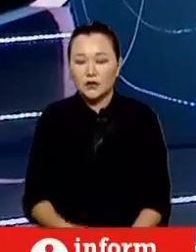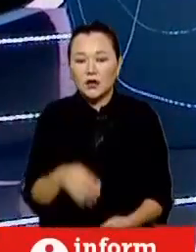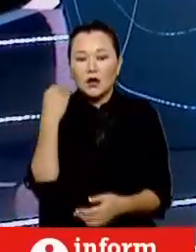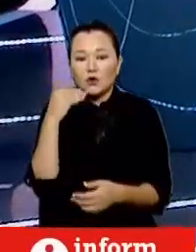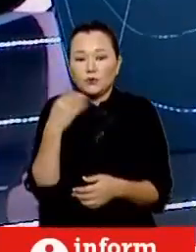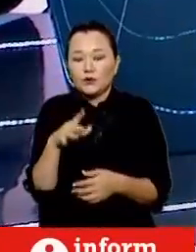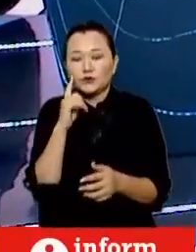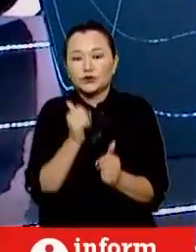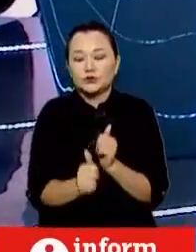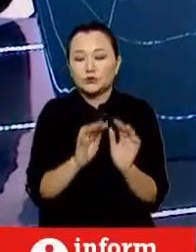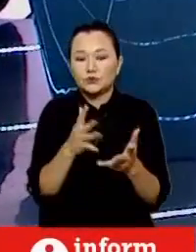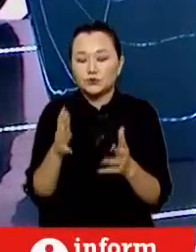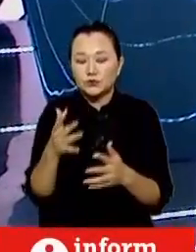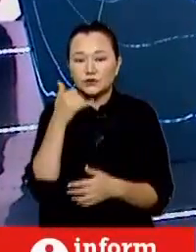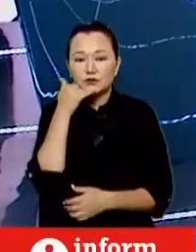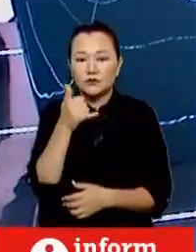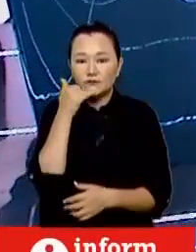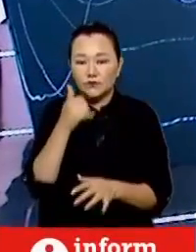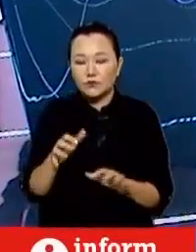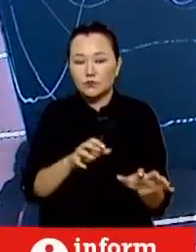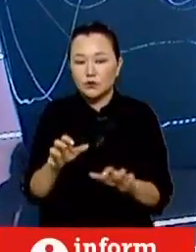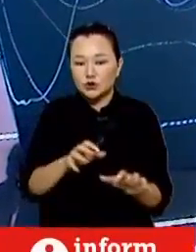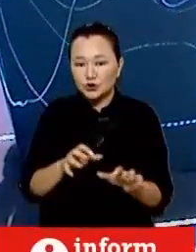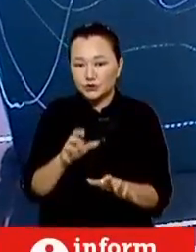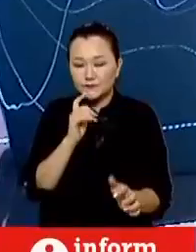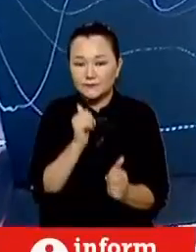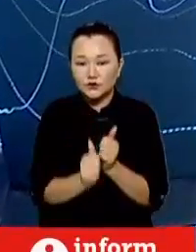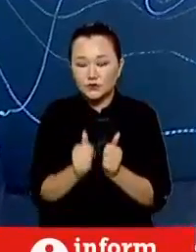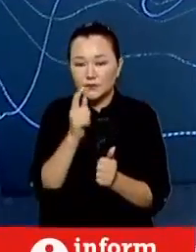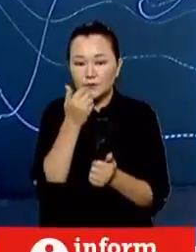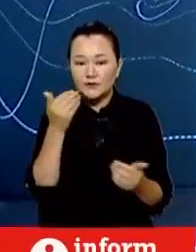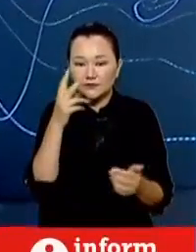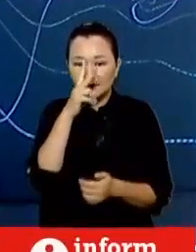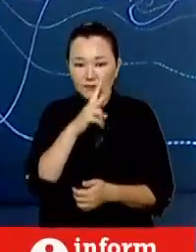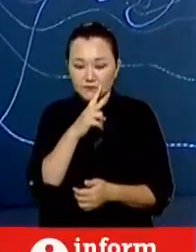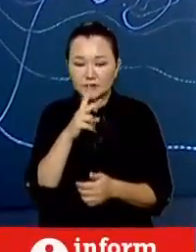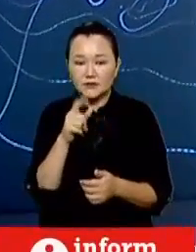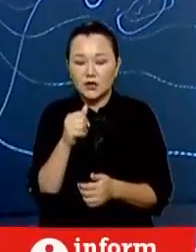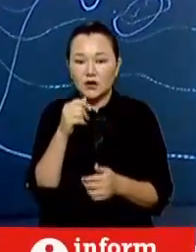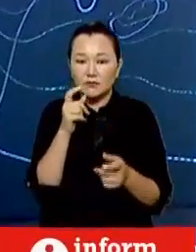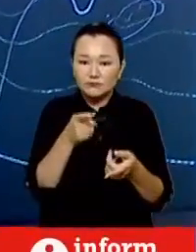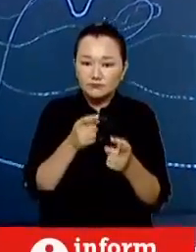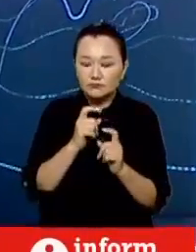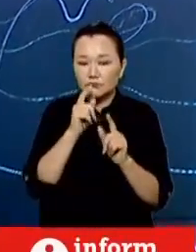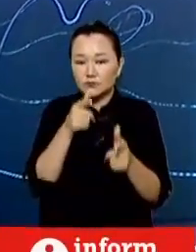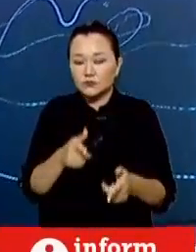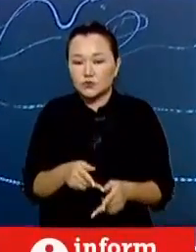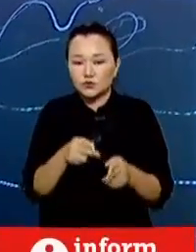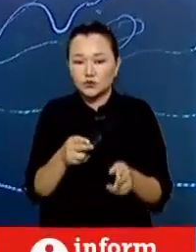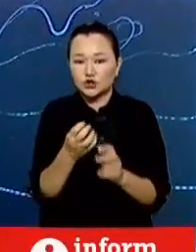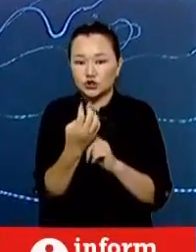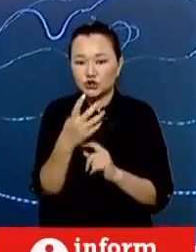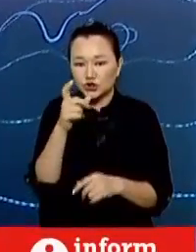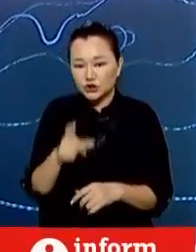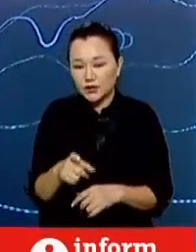В Актобе участились случаи телефонного мошенничества. Только за последние два месяца на уловки преступников попались